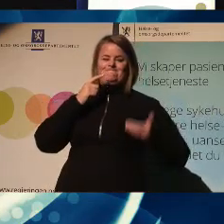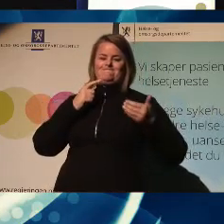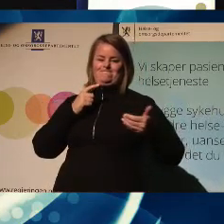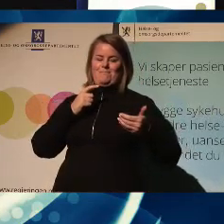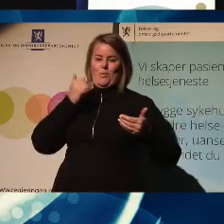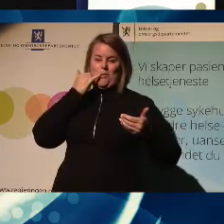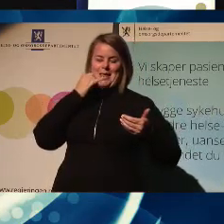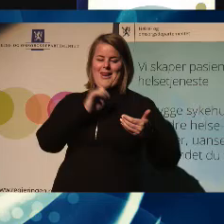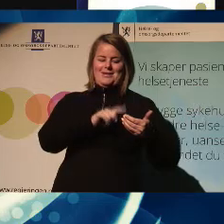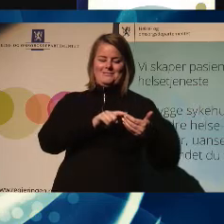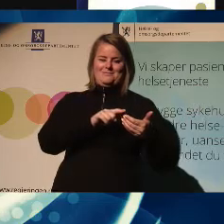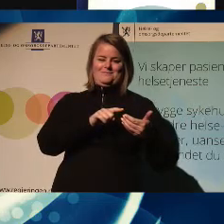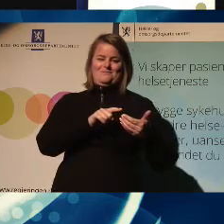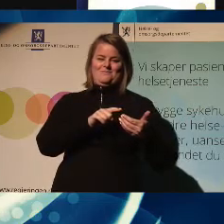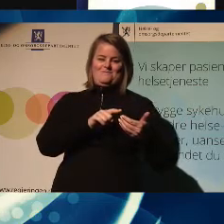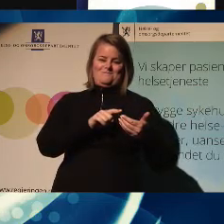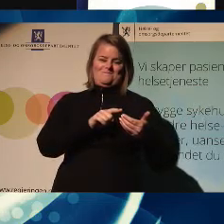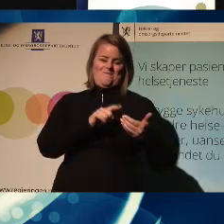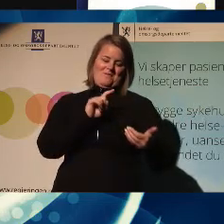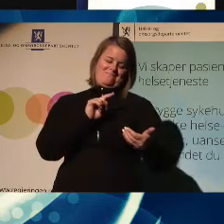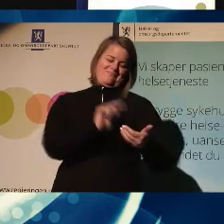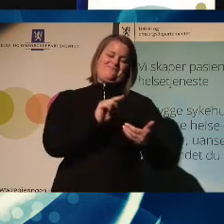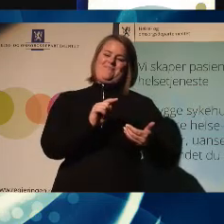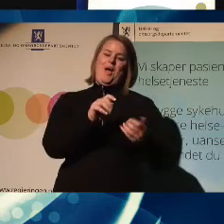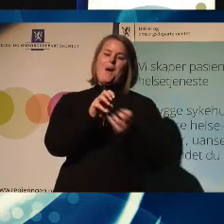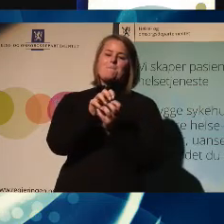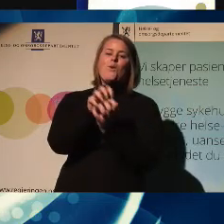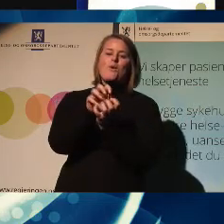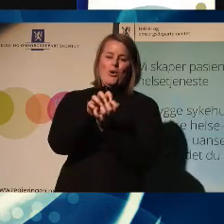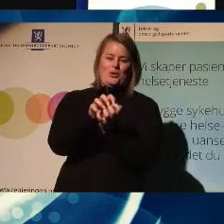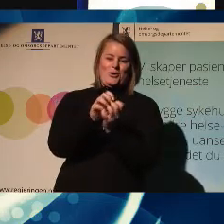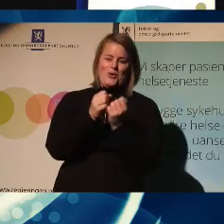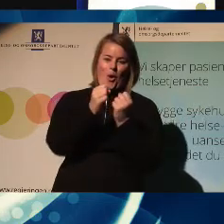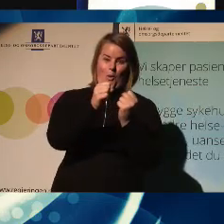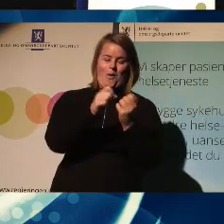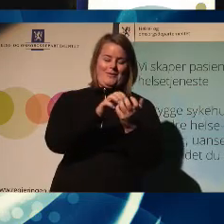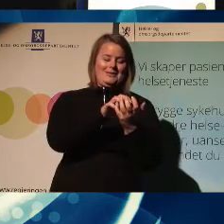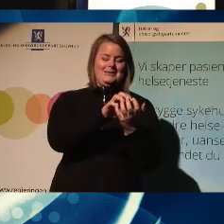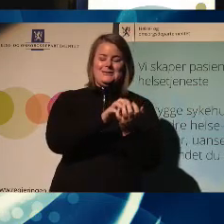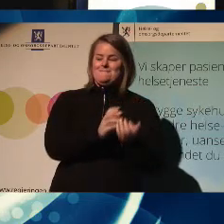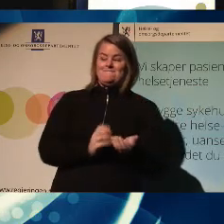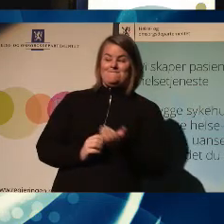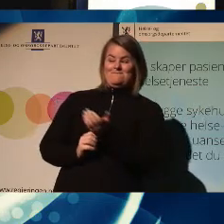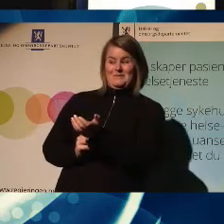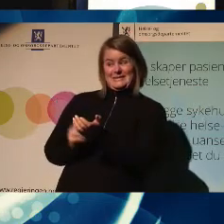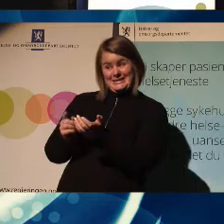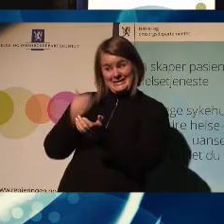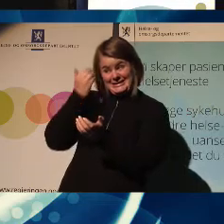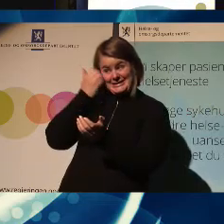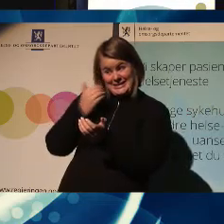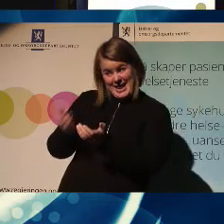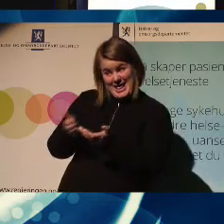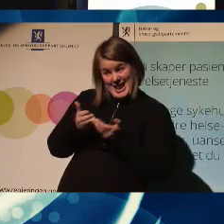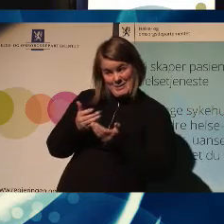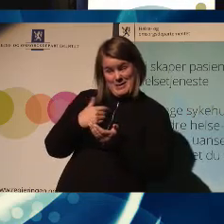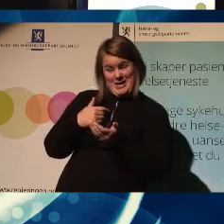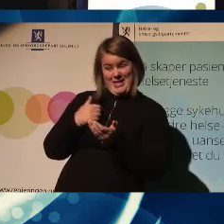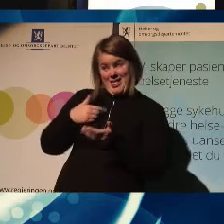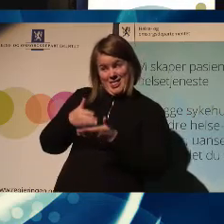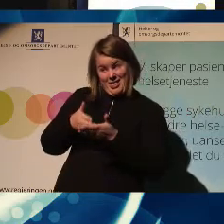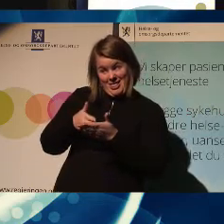på Pokémon Go-appen og ga den til ungdommen og spurte om ikke han kunne være så snill og hjelpe meg å komme videre